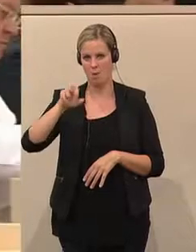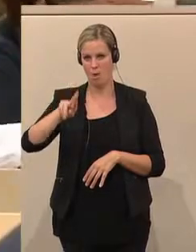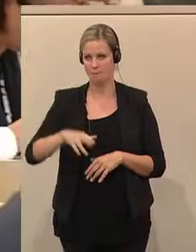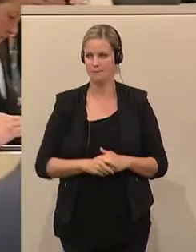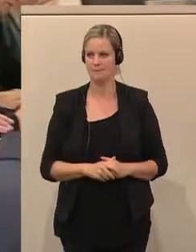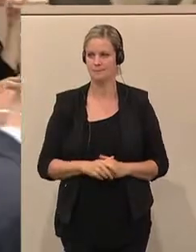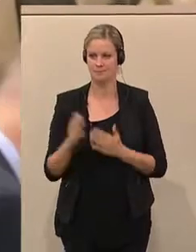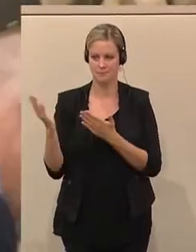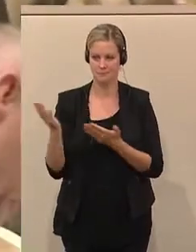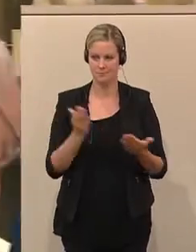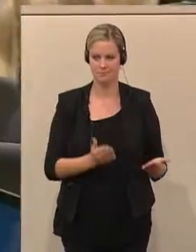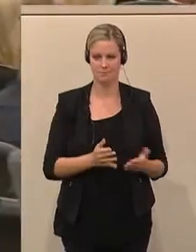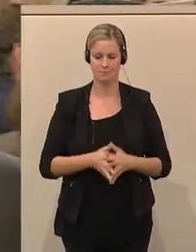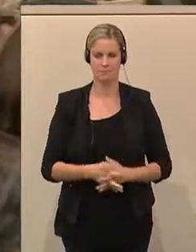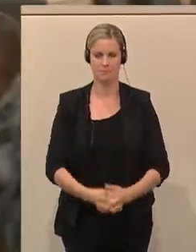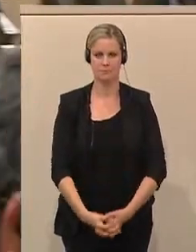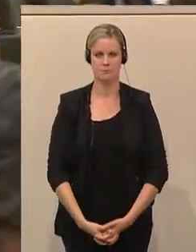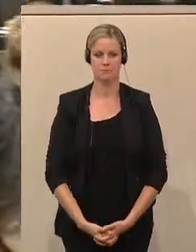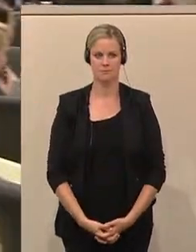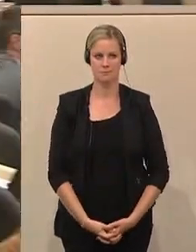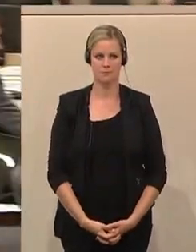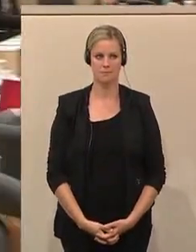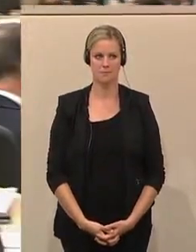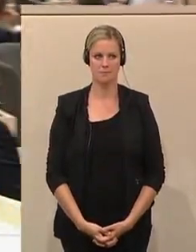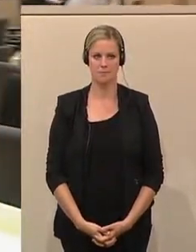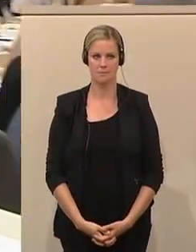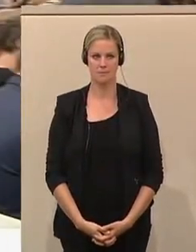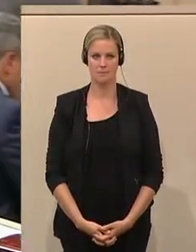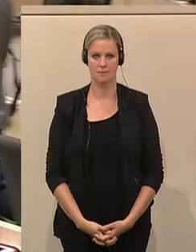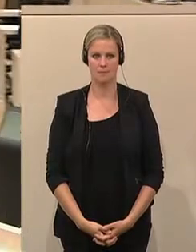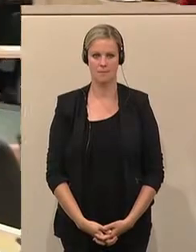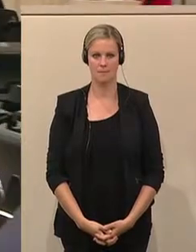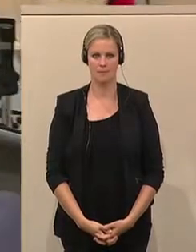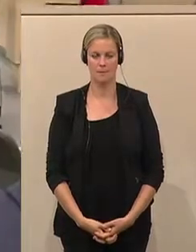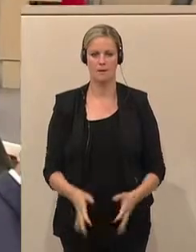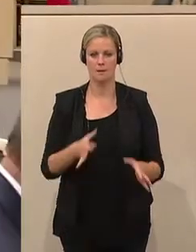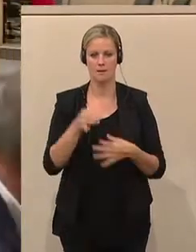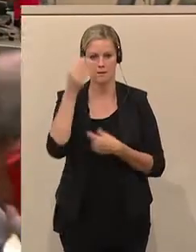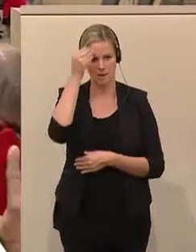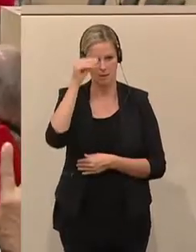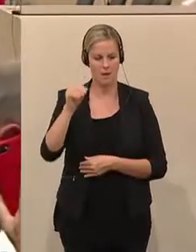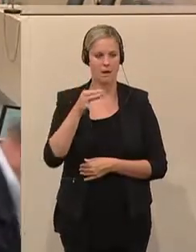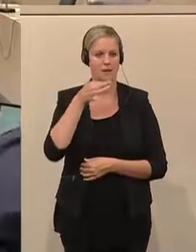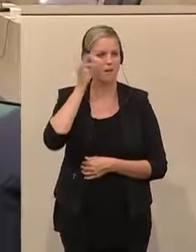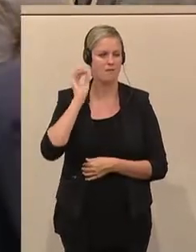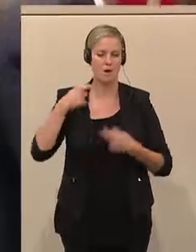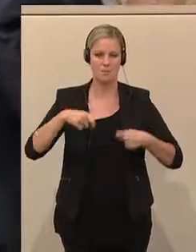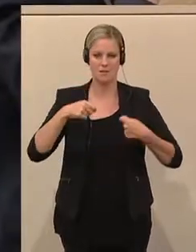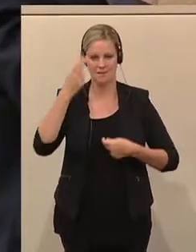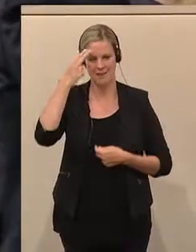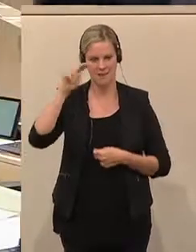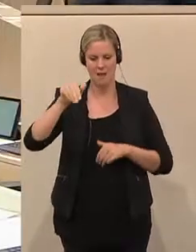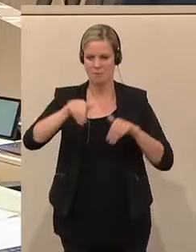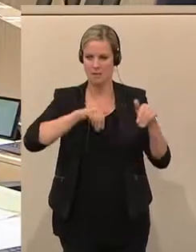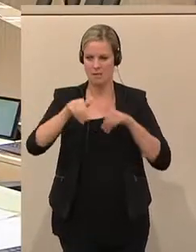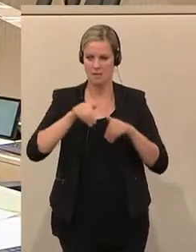Und als letzte Rednerin zu diesem Tagesordnungspunkt ist Eva-Maria Himmelbauer von der ÖVP gemeldet. Sehr geehrte Frau Präsidentin, Herr Minister,